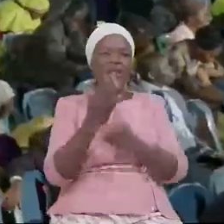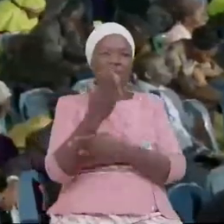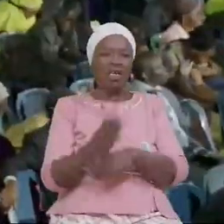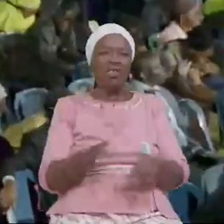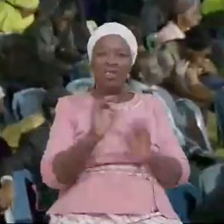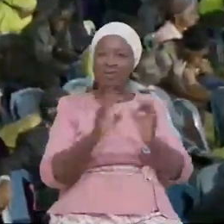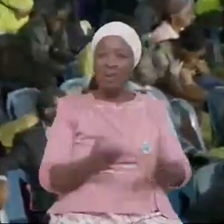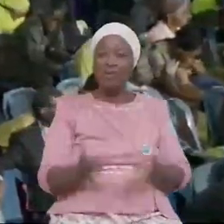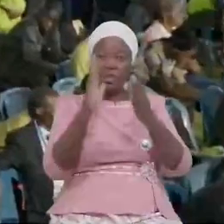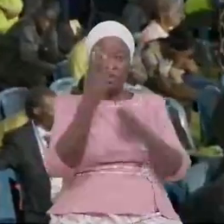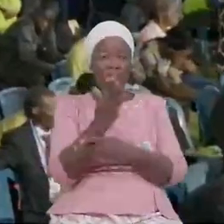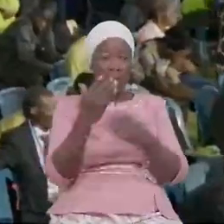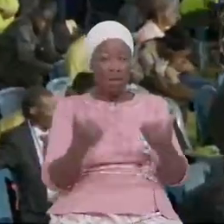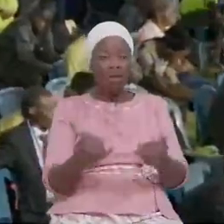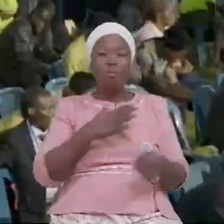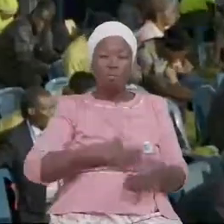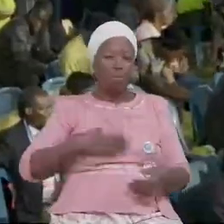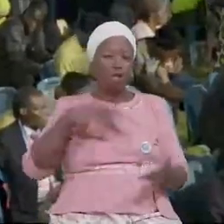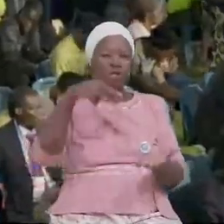alors, prière te lever.